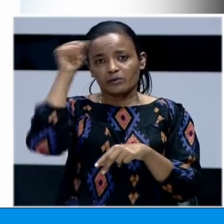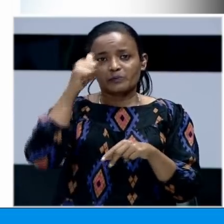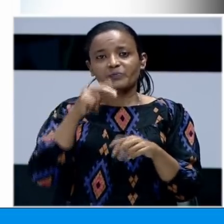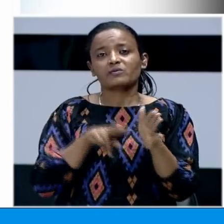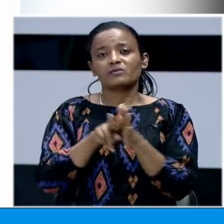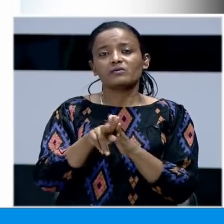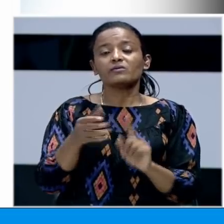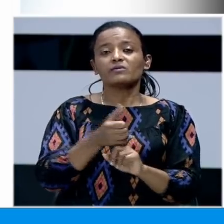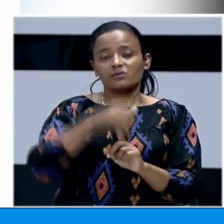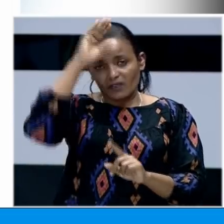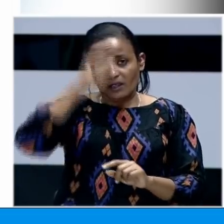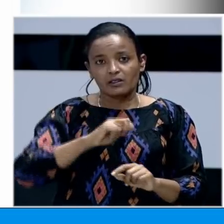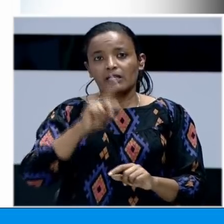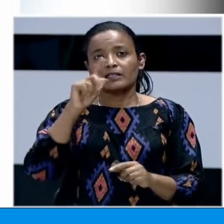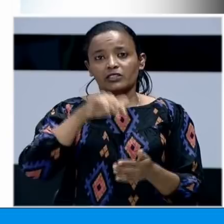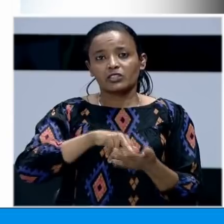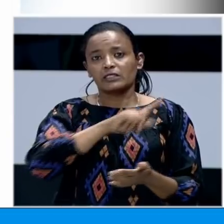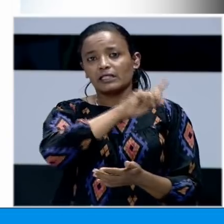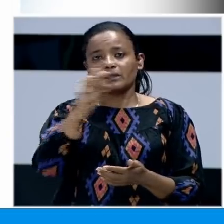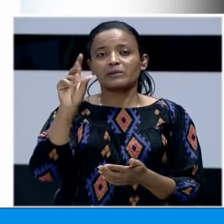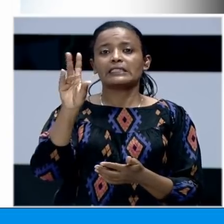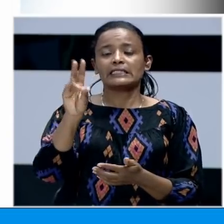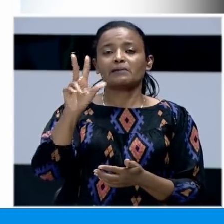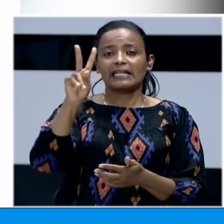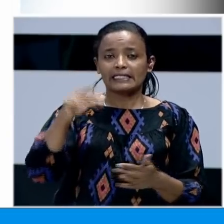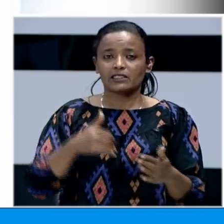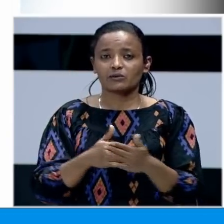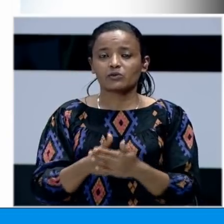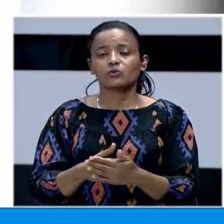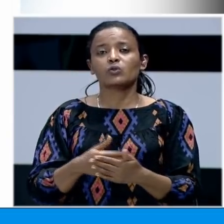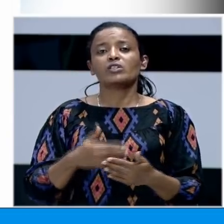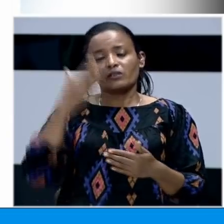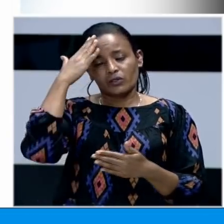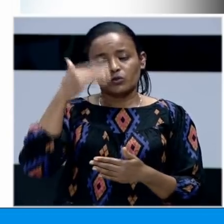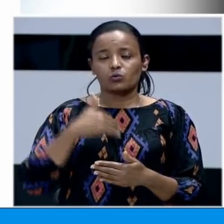بفيروس كورونا زت تحازو سبات حادشحن حادميتن سبعان كلتن مبزحو تفاليد الله.